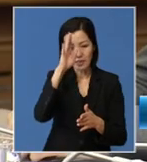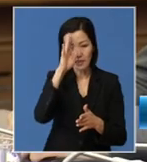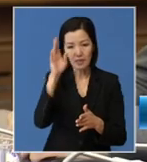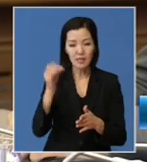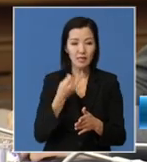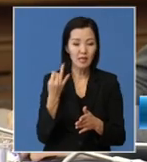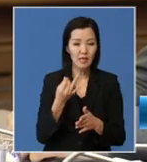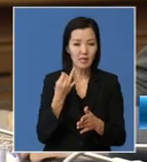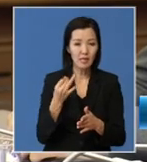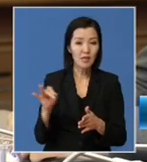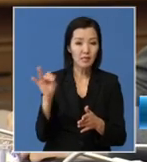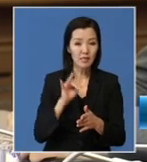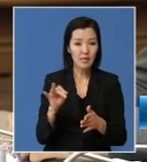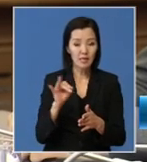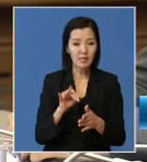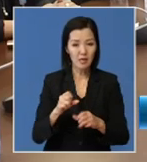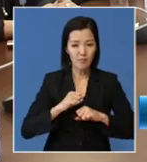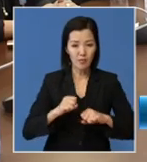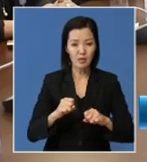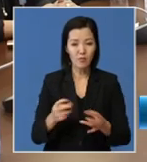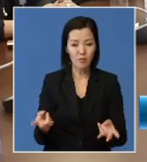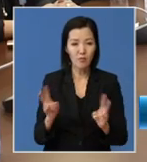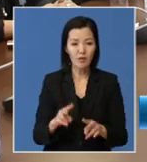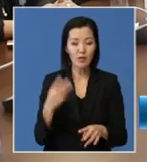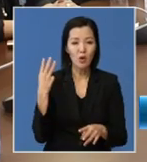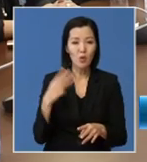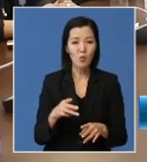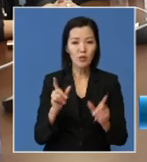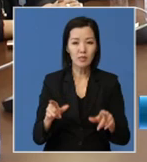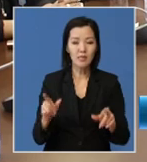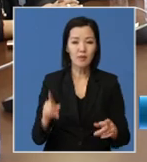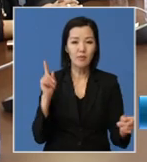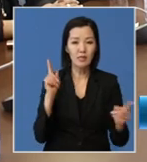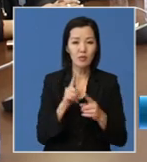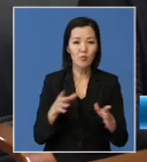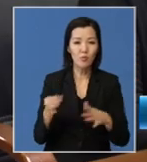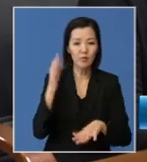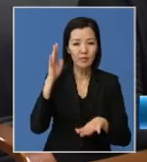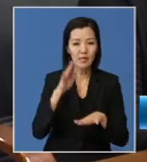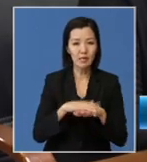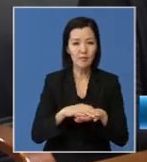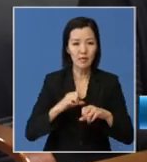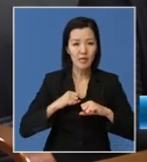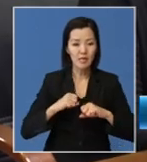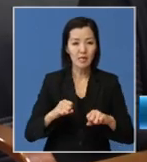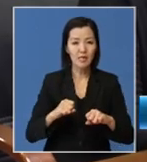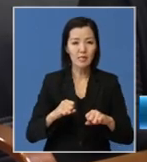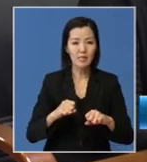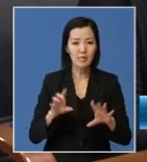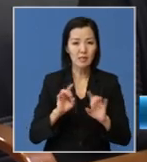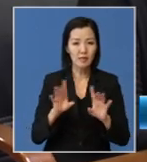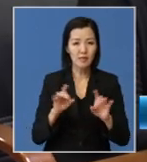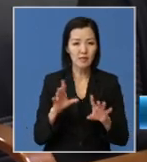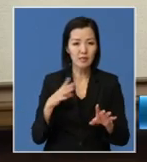тірі шежірелері, батырлары. Жетісулық 30 шақты желтоқсаншымен кездескен облыс әкімі де ерліктеріне ел болып бас